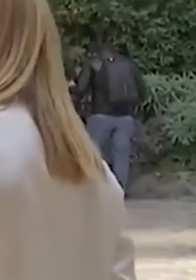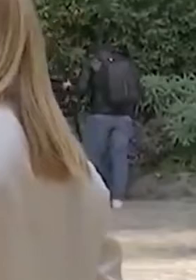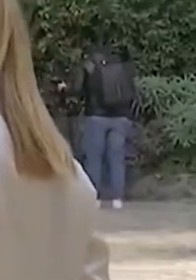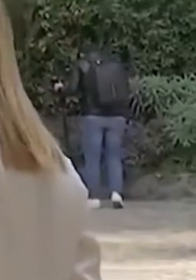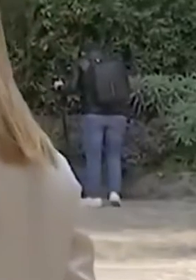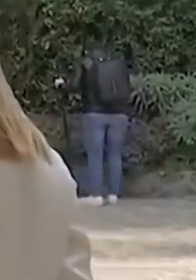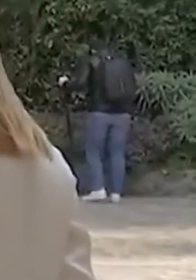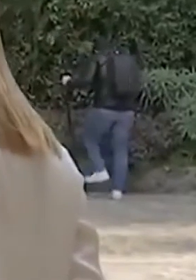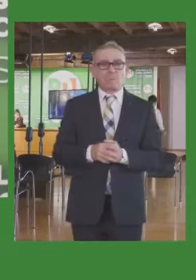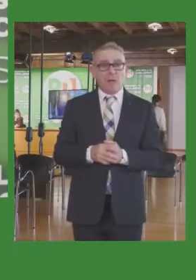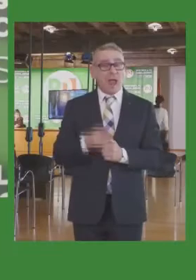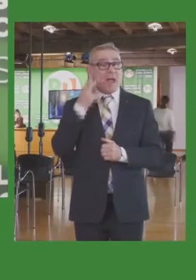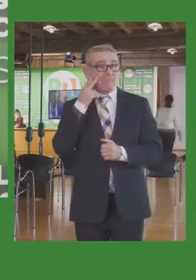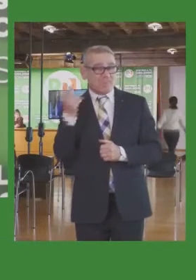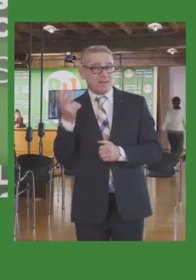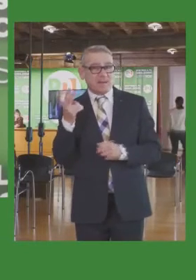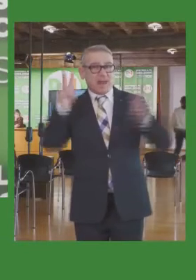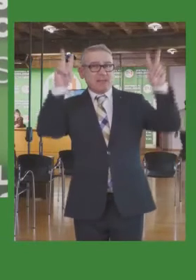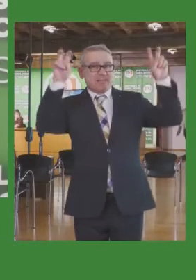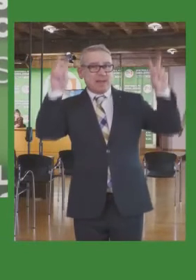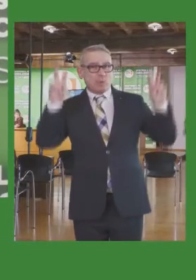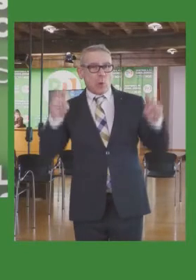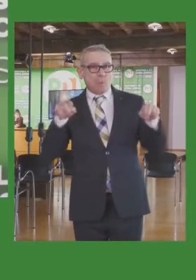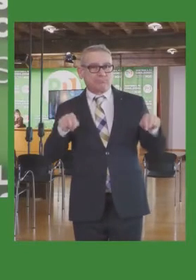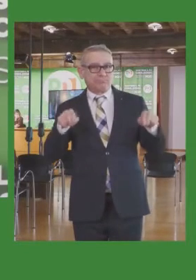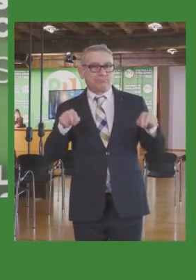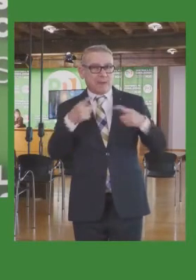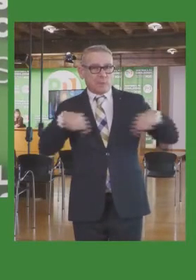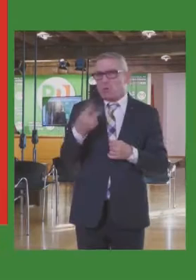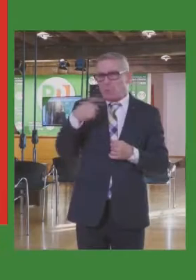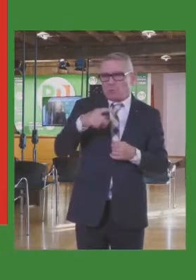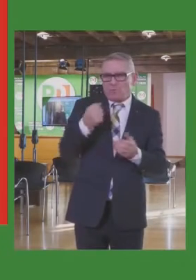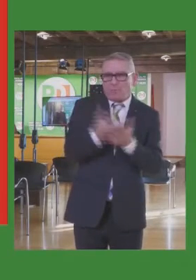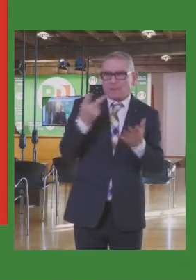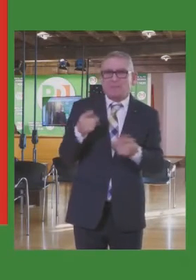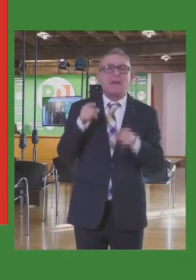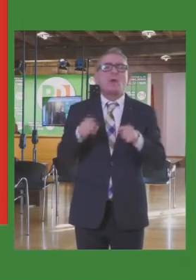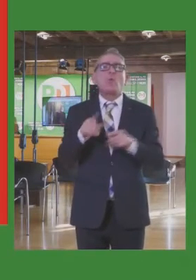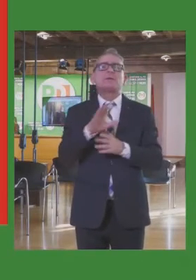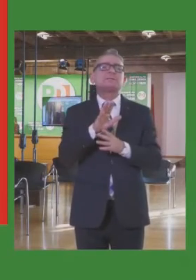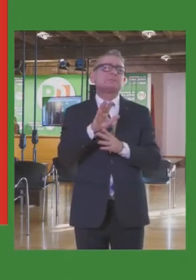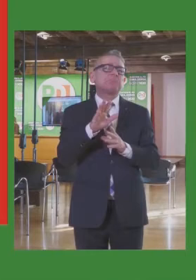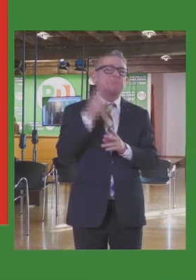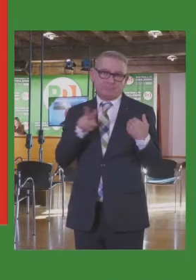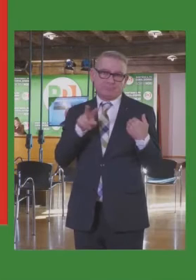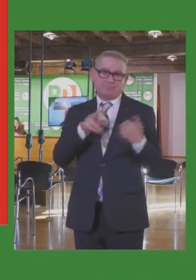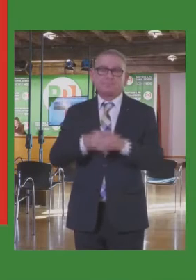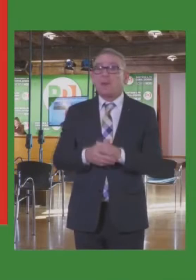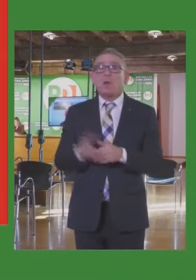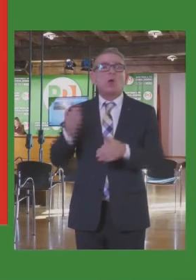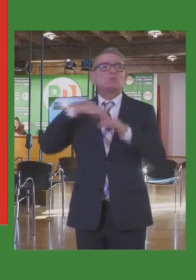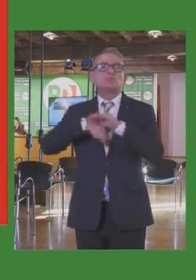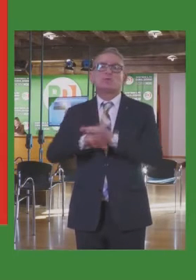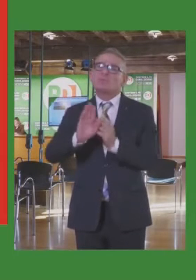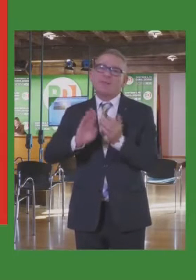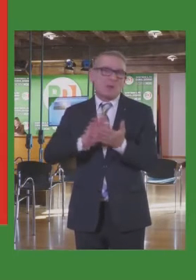Berlusconi di sciogliere la riserva. Per noi, ha rimarcato Letta, il cavaliere è troppo divisivo. L'idea partorita dal vertice in remoto è quella di un patto